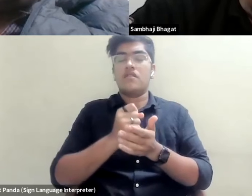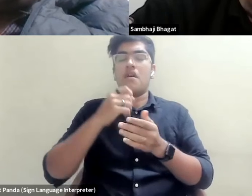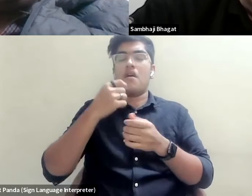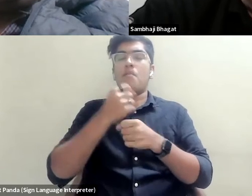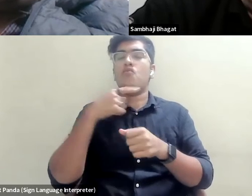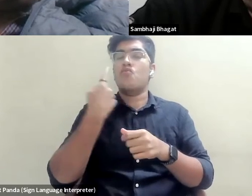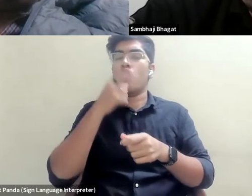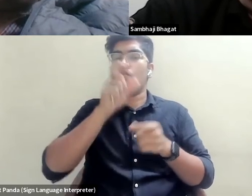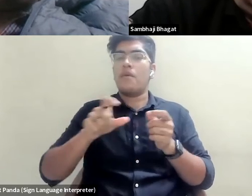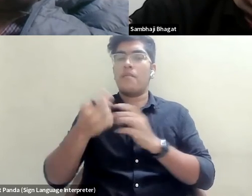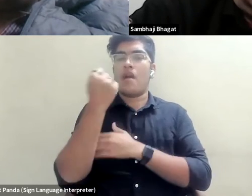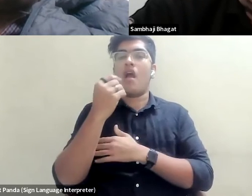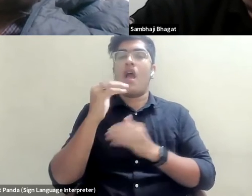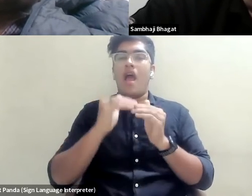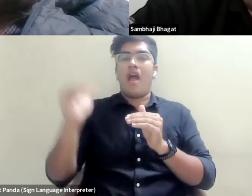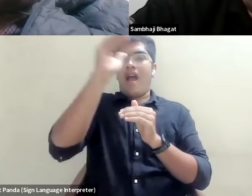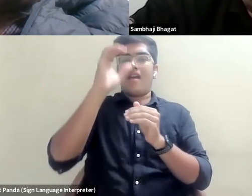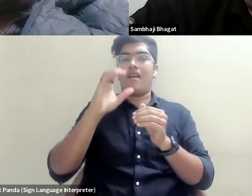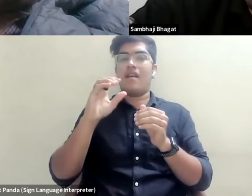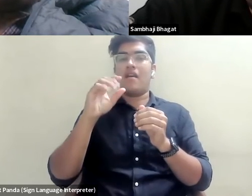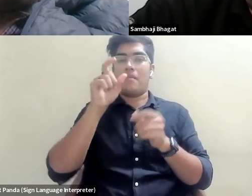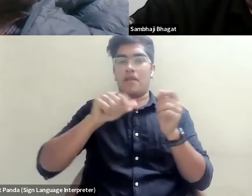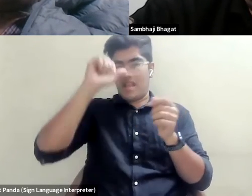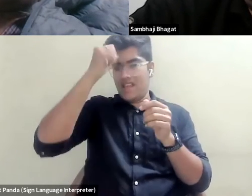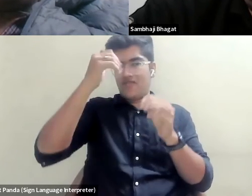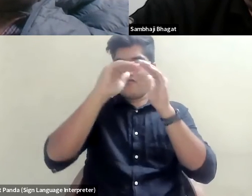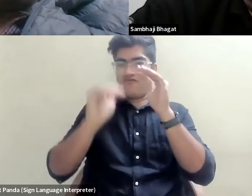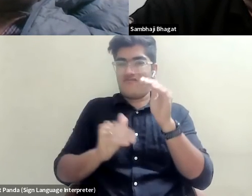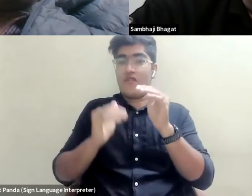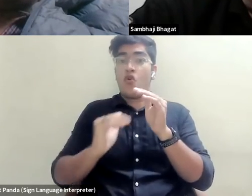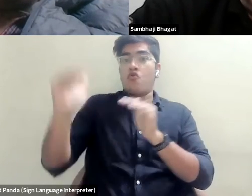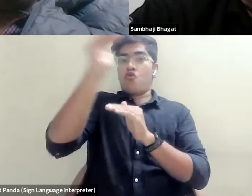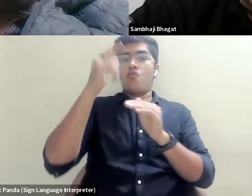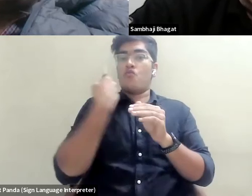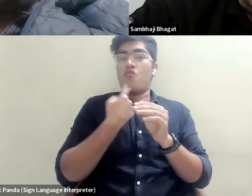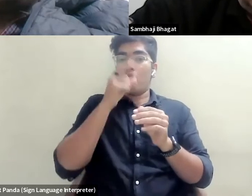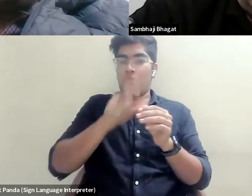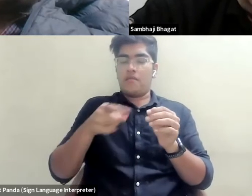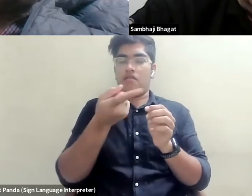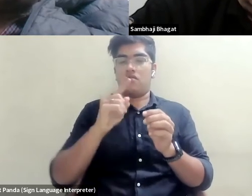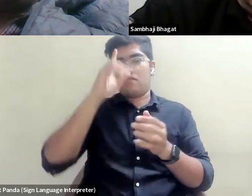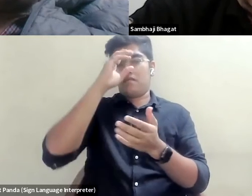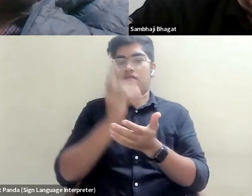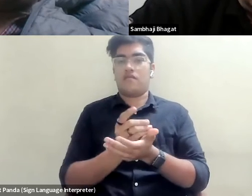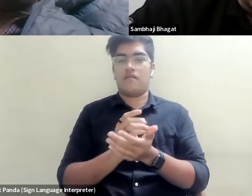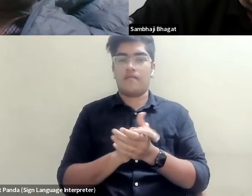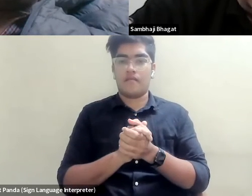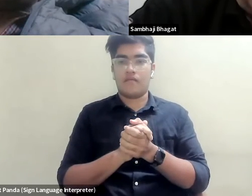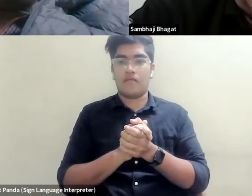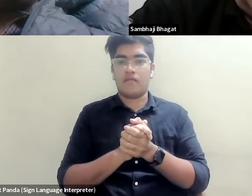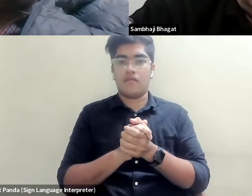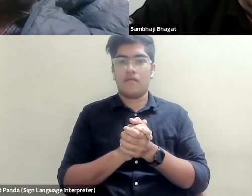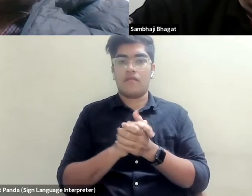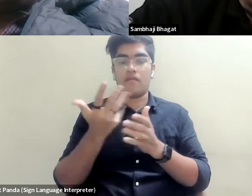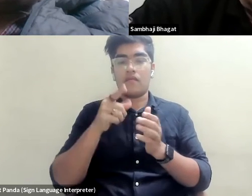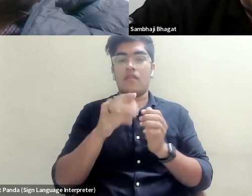जो अपर कास्ट है उनके हाथ में रहा है। ये अपर कास्ट के हाथ में क्यों है? क्योंकि उसका दूसरा भाग